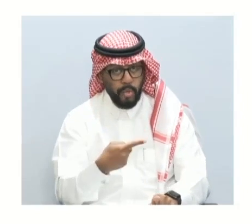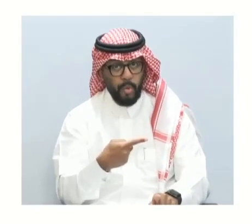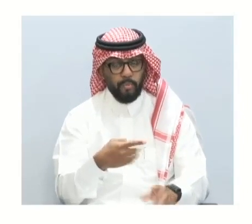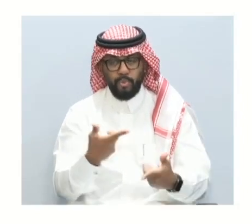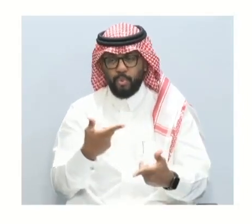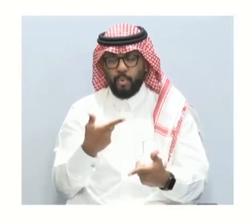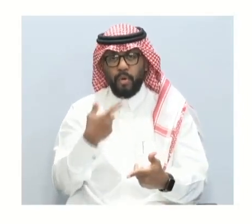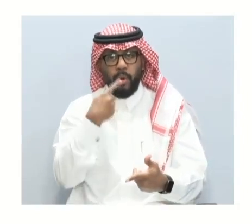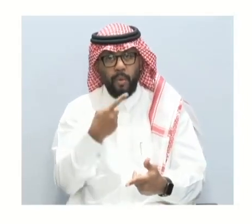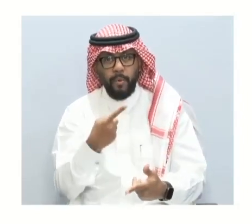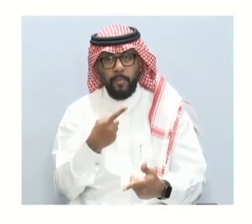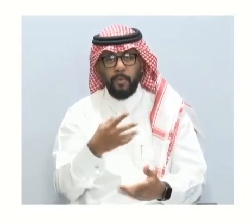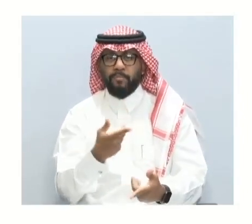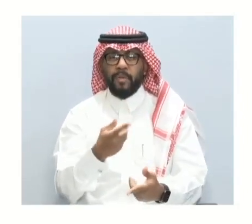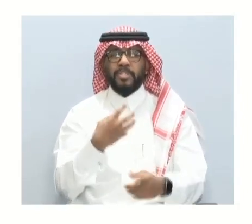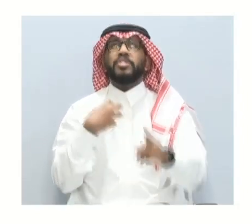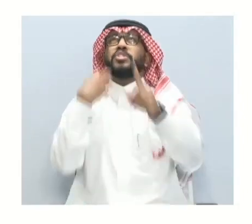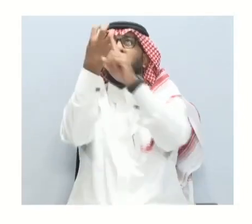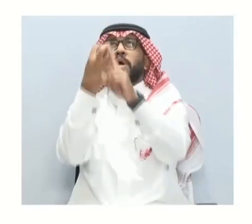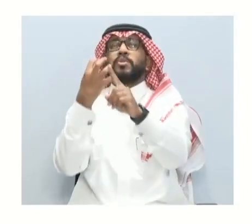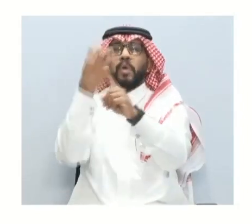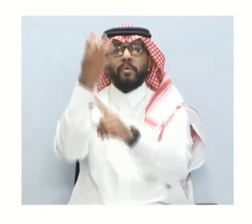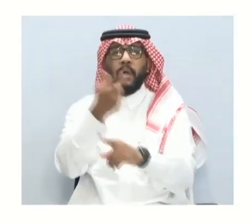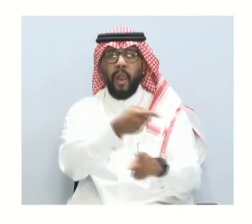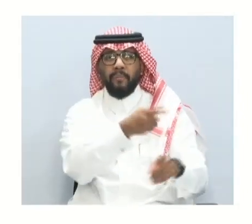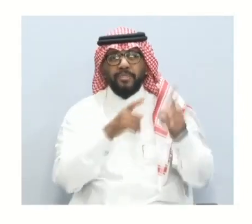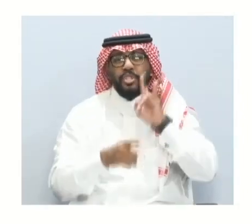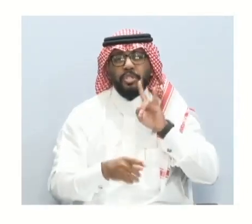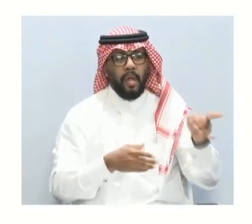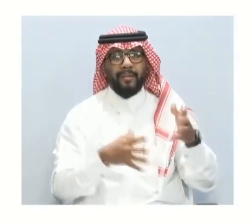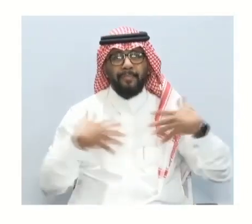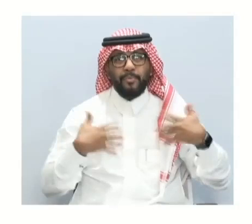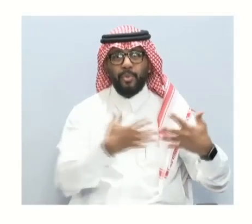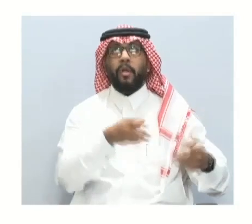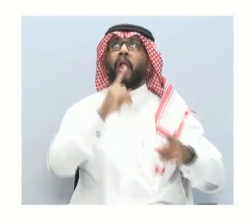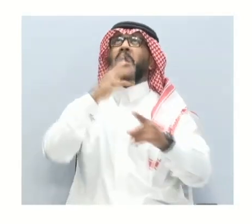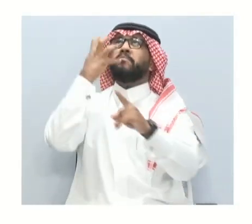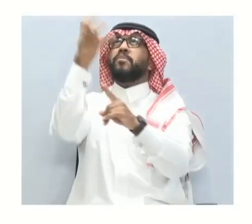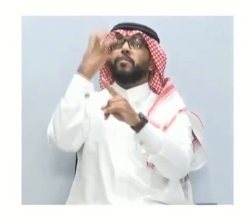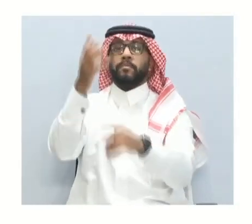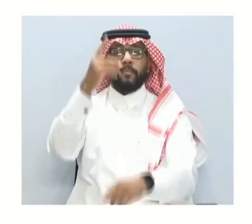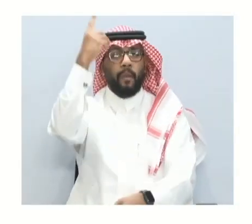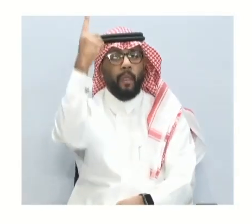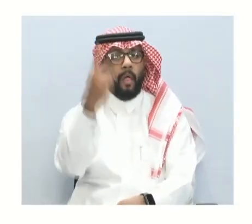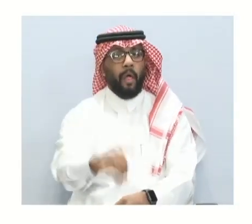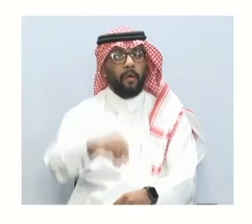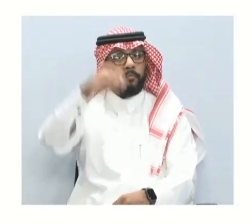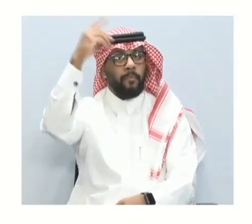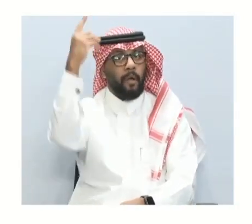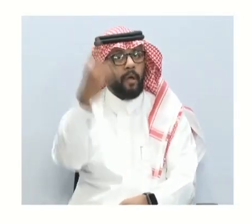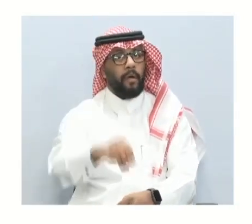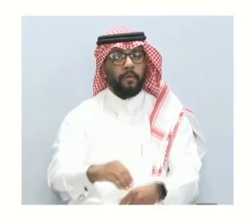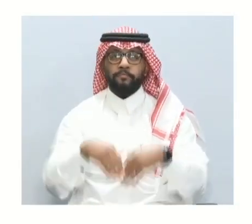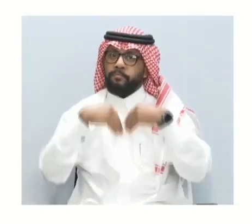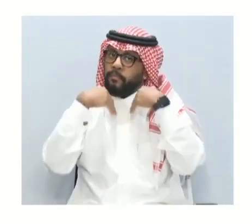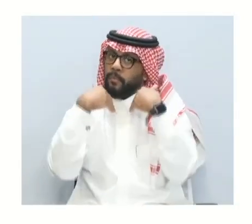الكفر كسب الله تعالى نسال الله العافيه من اجل ارضاء الشياطين والاستمتاع بهم فيفعل اشياء